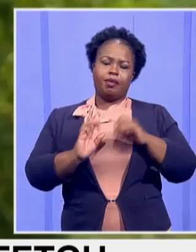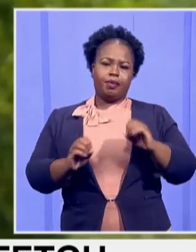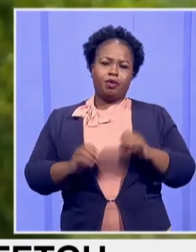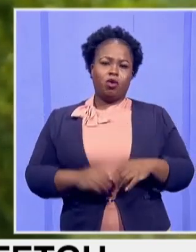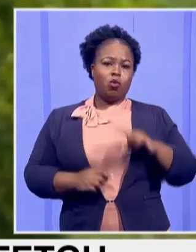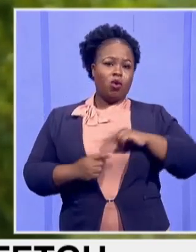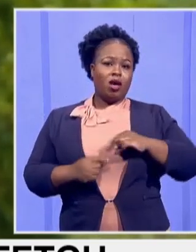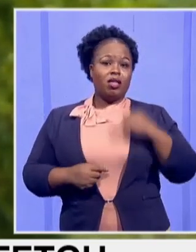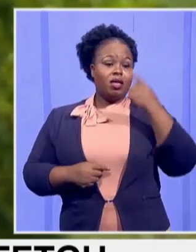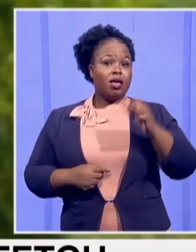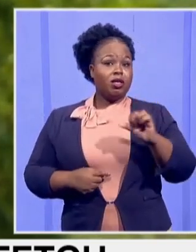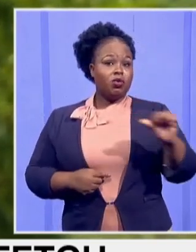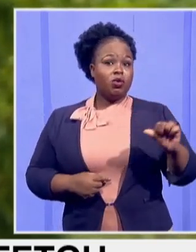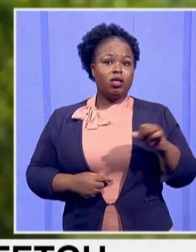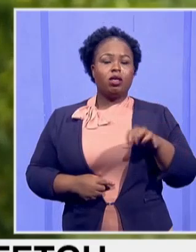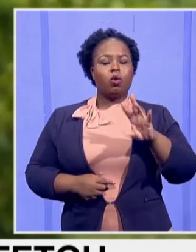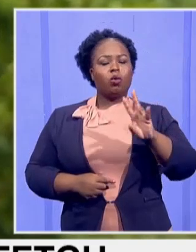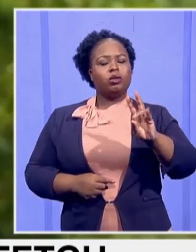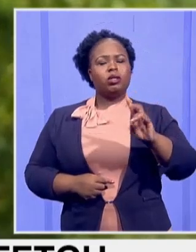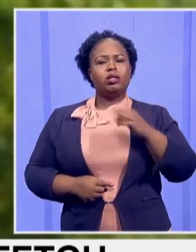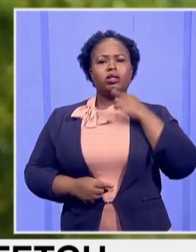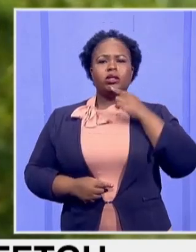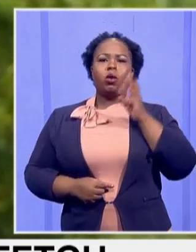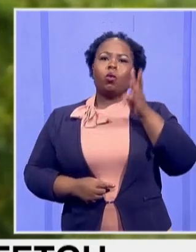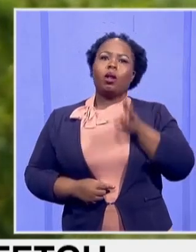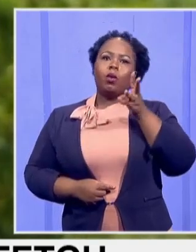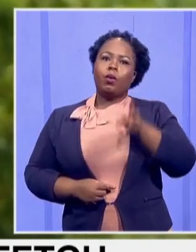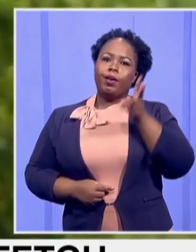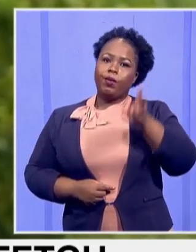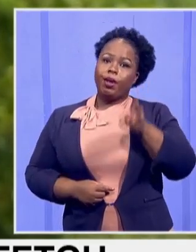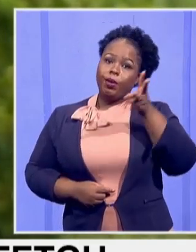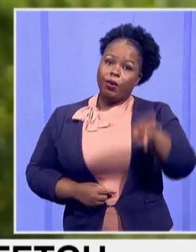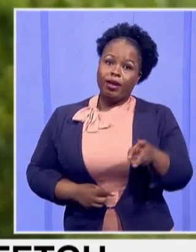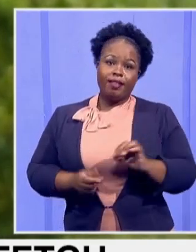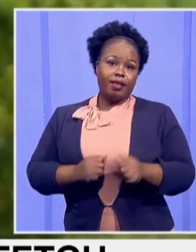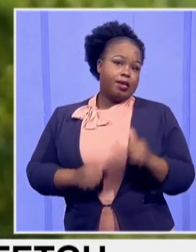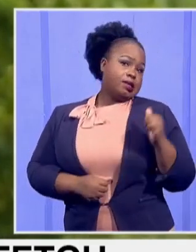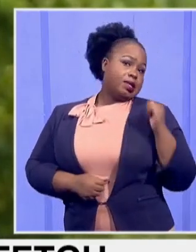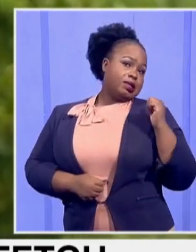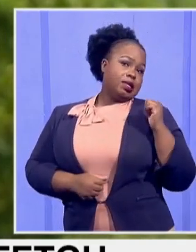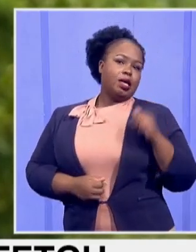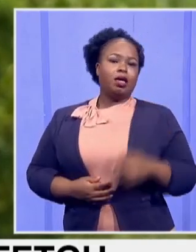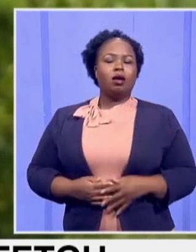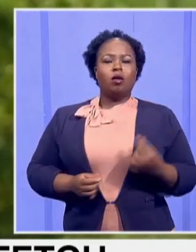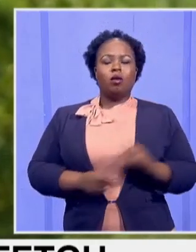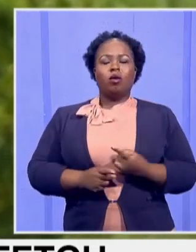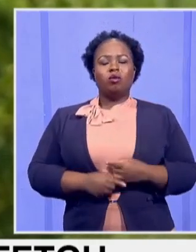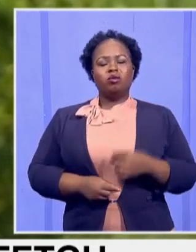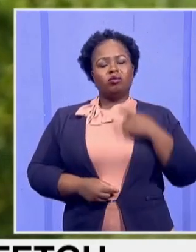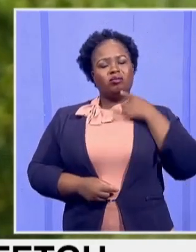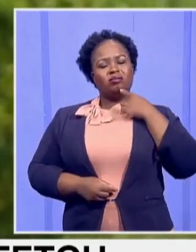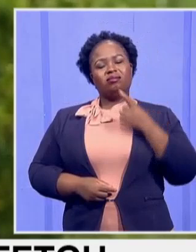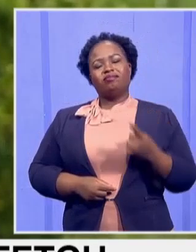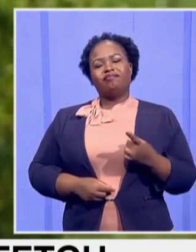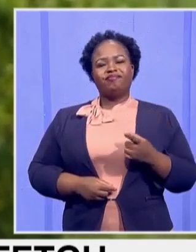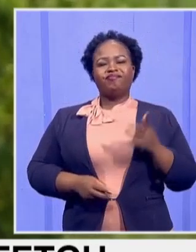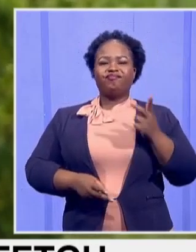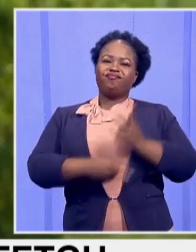is daar gesê hulle sal iets doen, en gister het hulle 'n sogenaamde kamera op